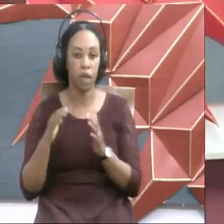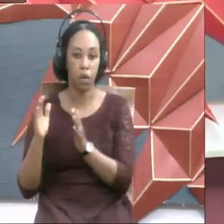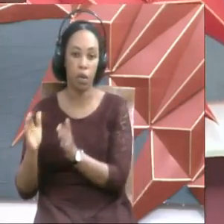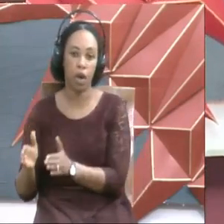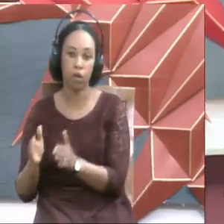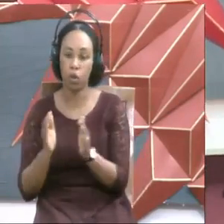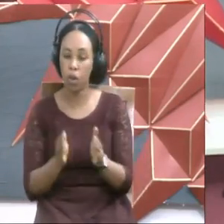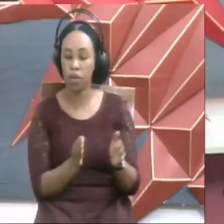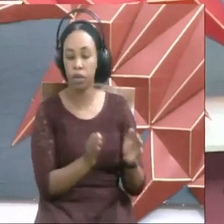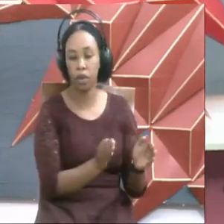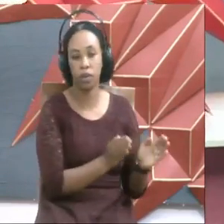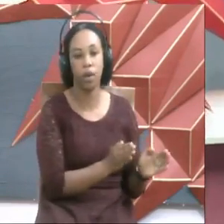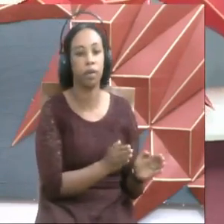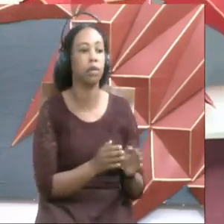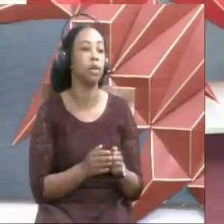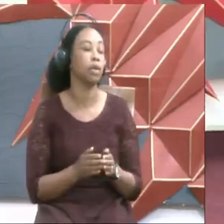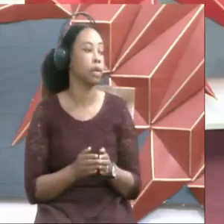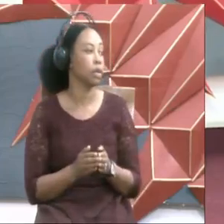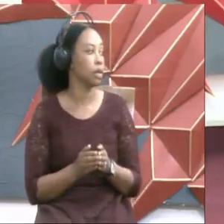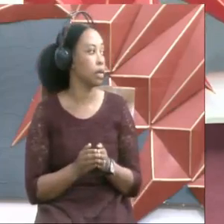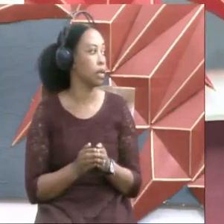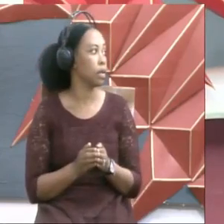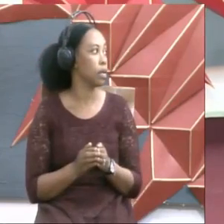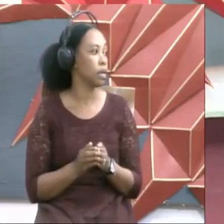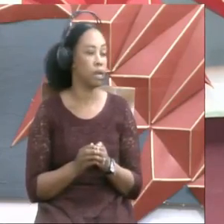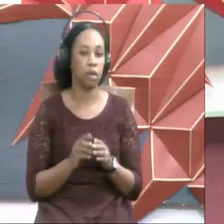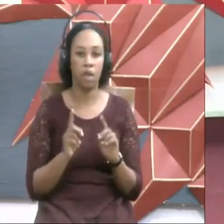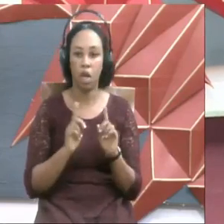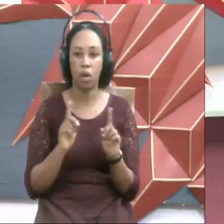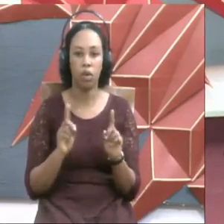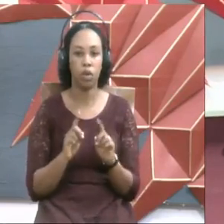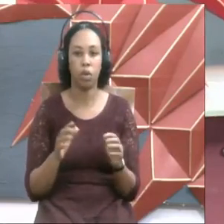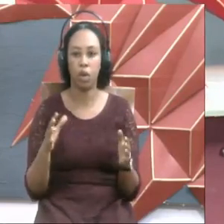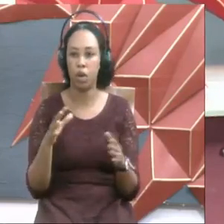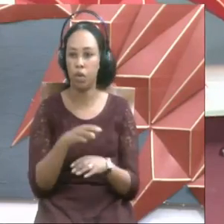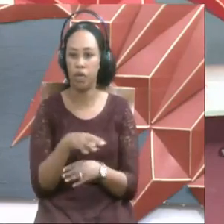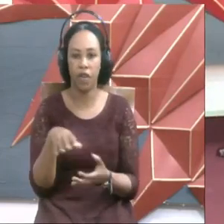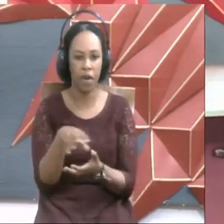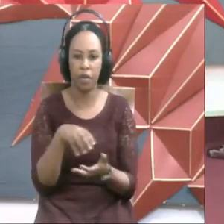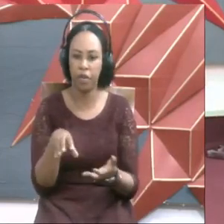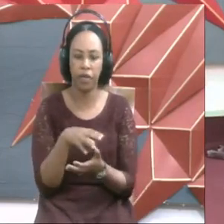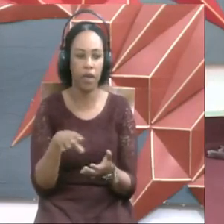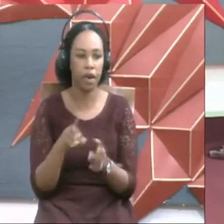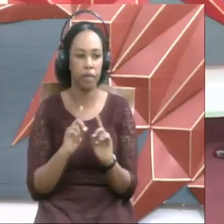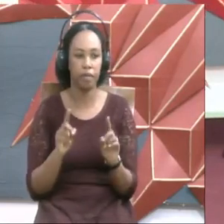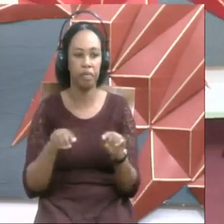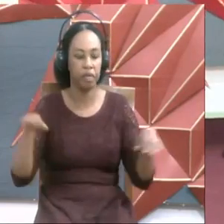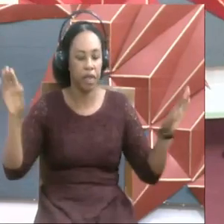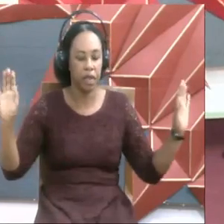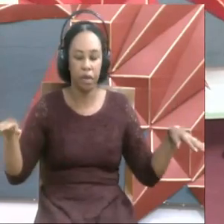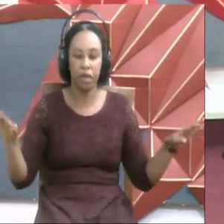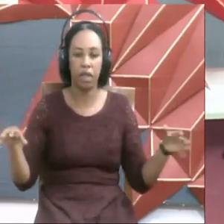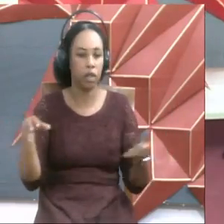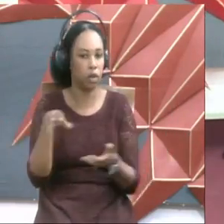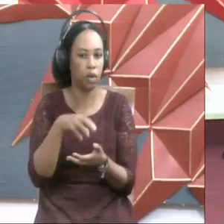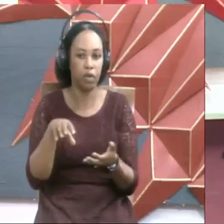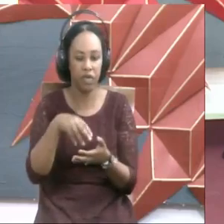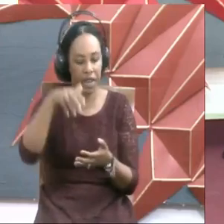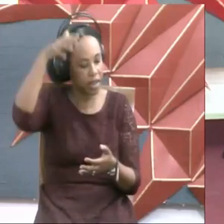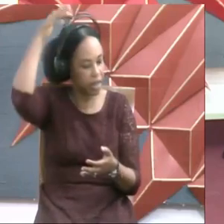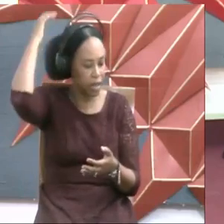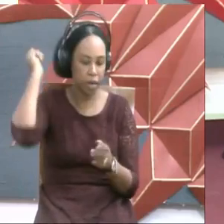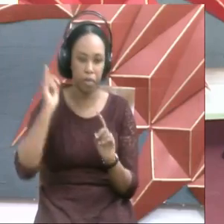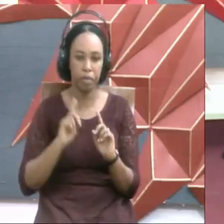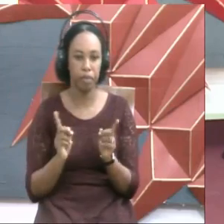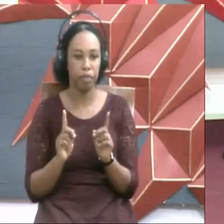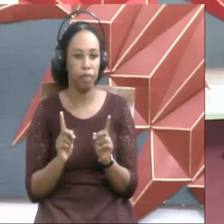animaux, les éléphants, les autres animaux, ils ne se mélangent pas. Même les oiseaux ne se mélangent